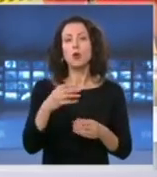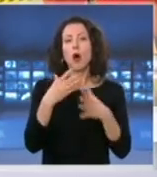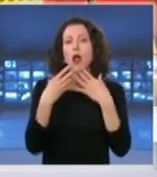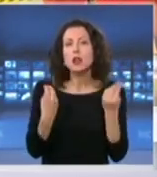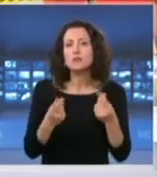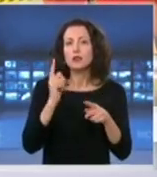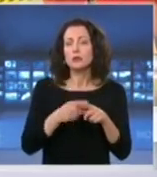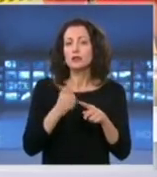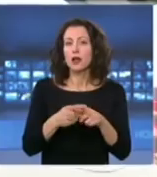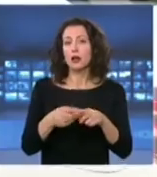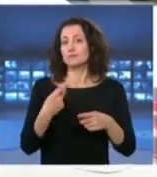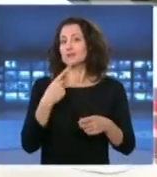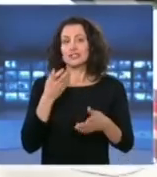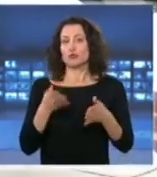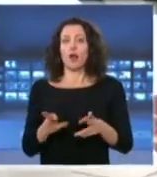отложено.